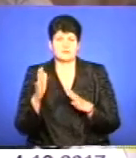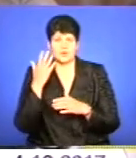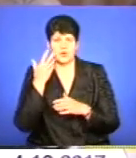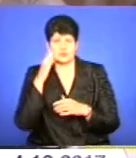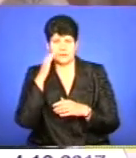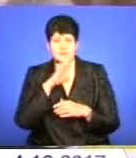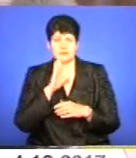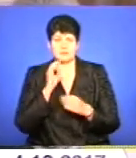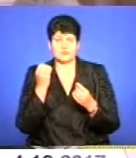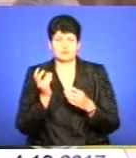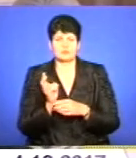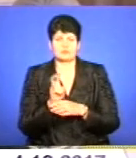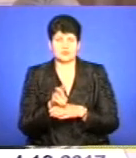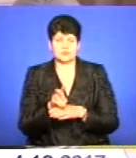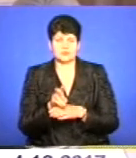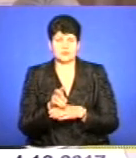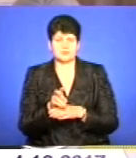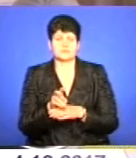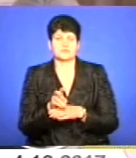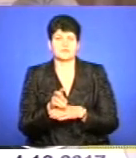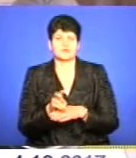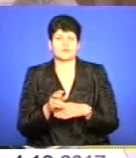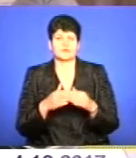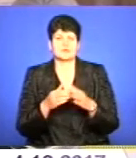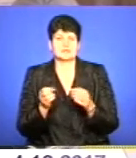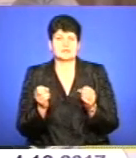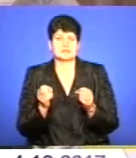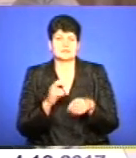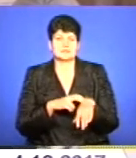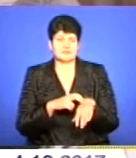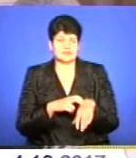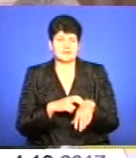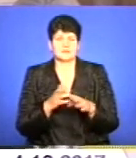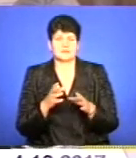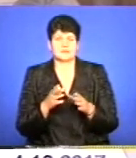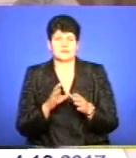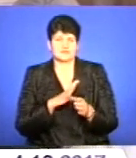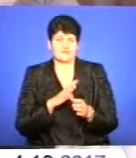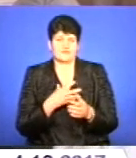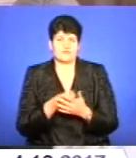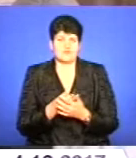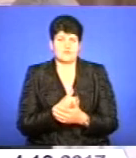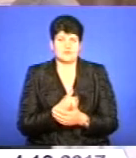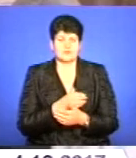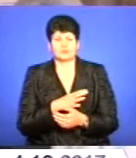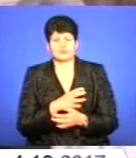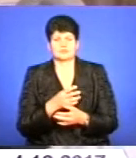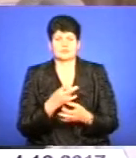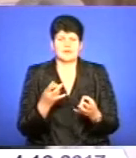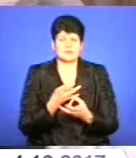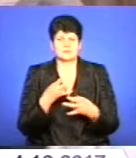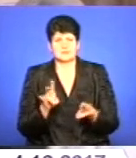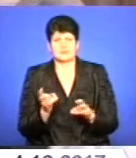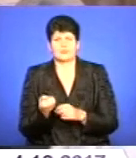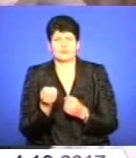просто приходили до лікарів-спеціалістів по своєму бажанню. Були в цьому необхідність чи не було, вони заходили